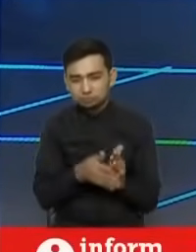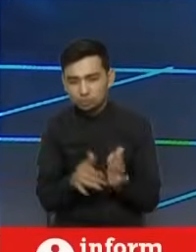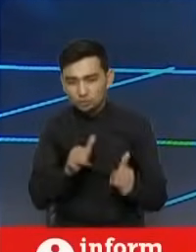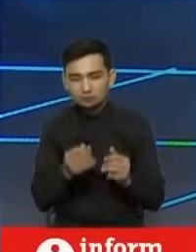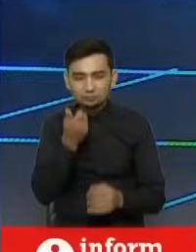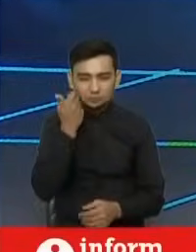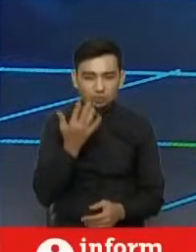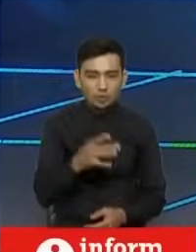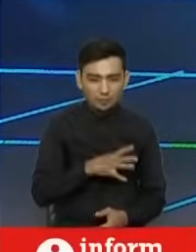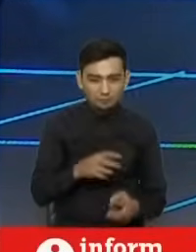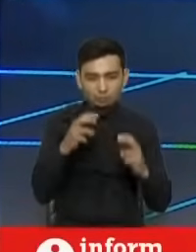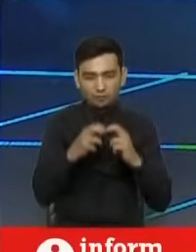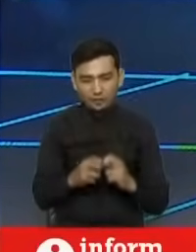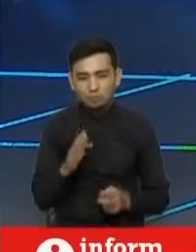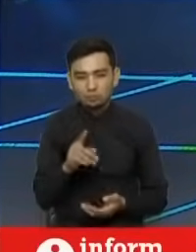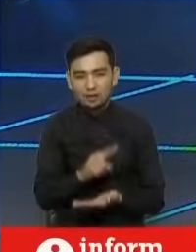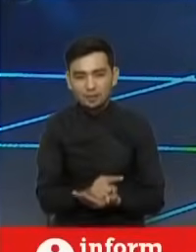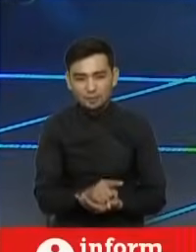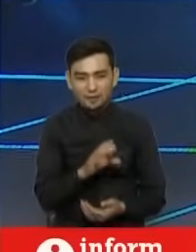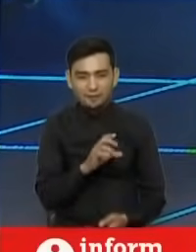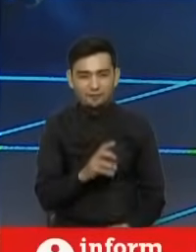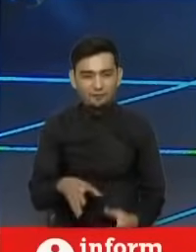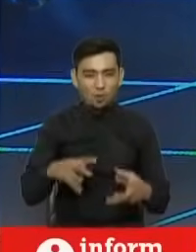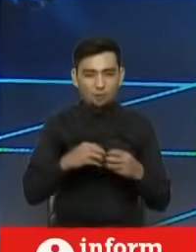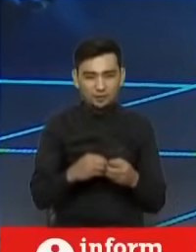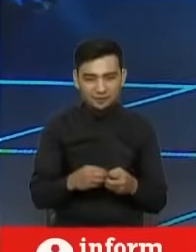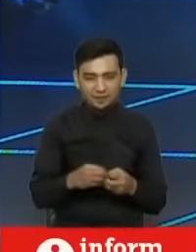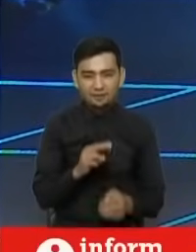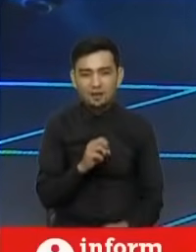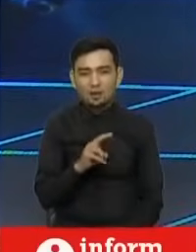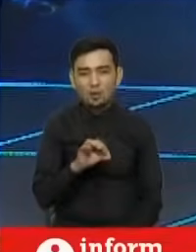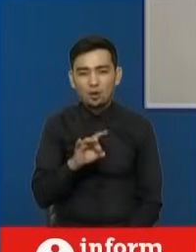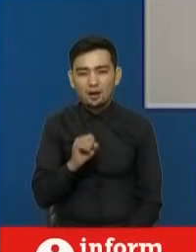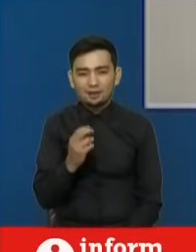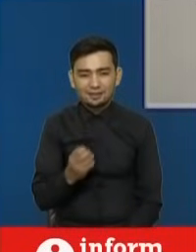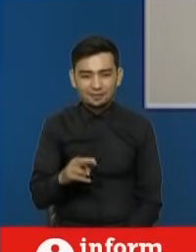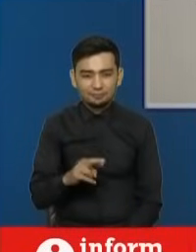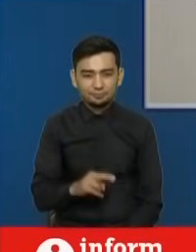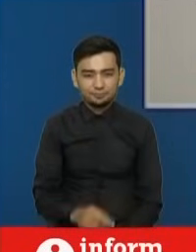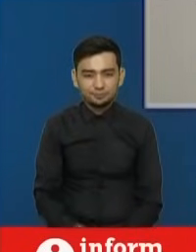камеральный контроль начнут проводить с внедрением всеобщего декларирования.